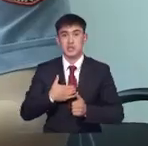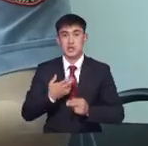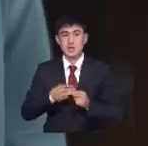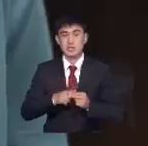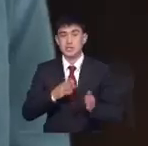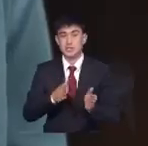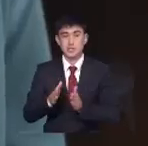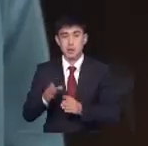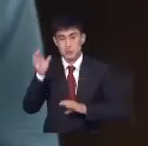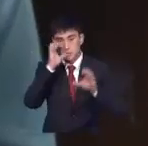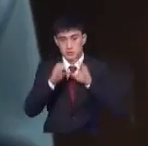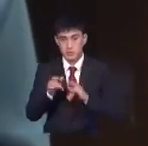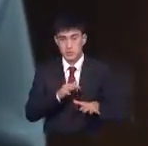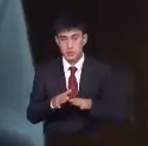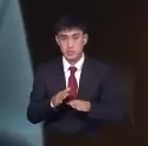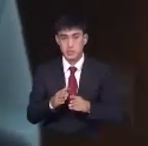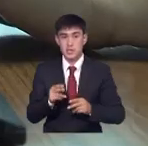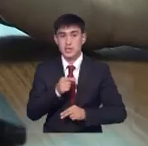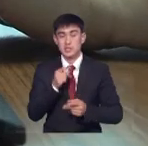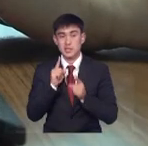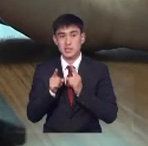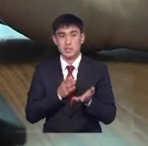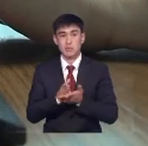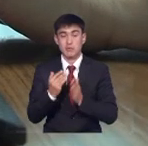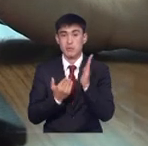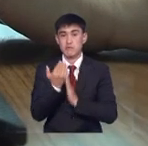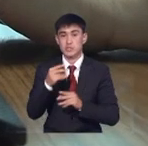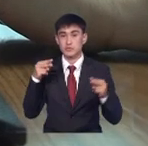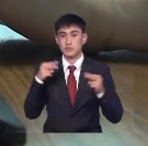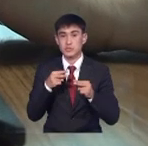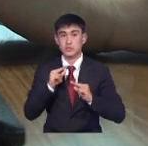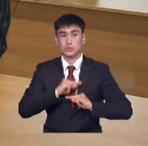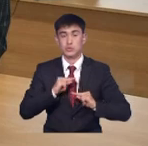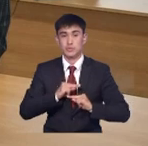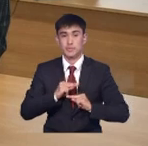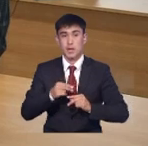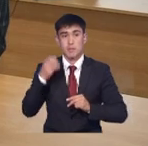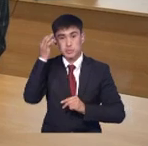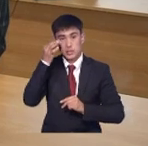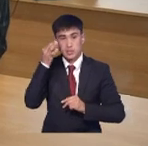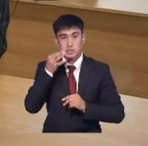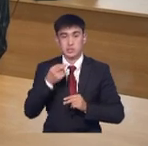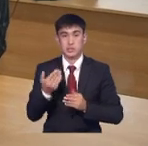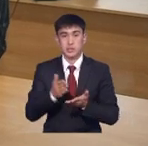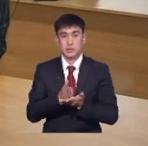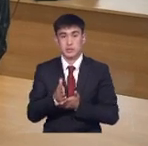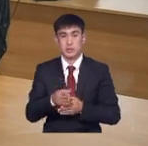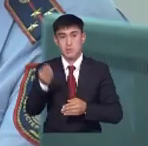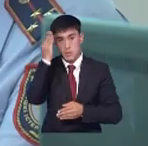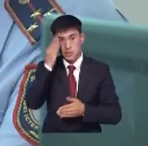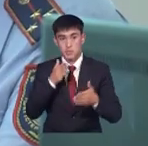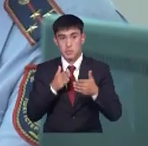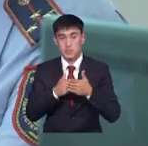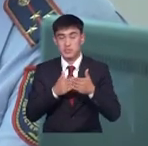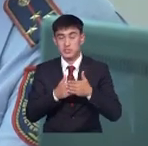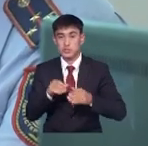является система образовательных мероприятий и тренингов, направленных на повышение осведомленности сотрудников о психологических аспектах и методах предотвращения